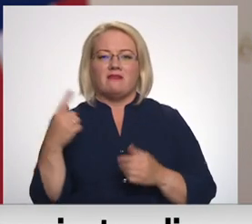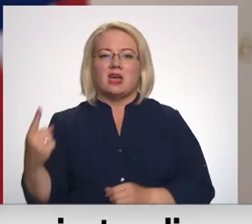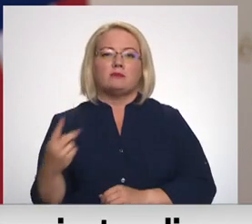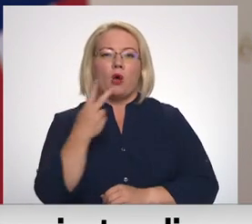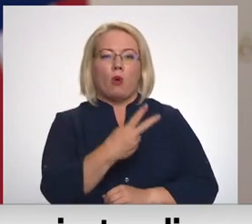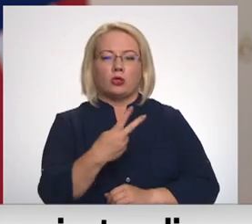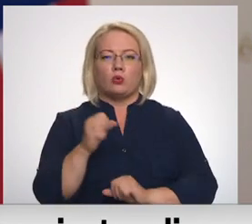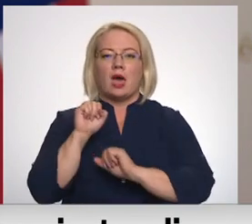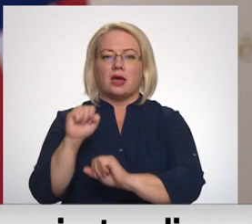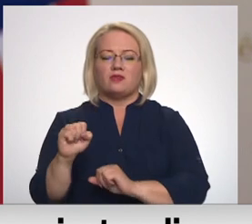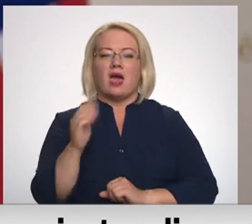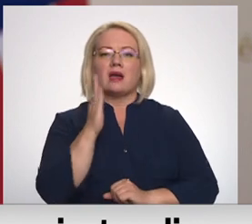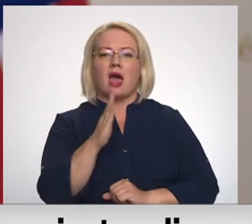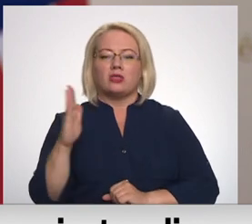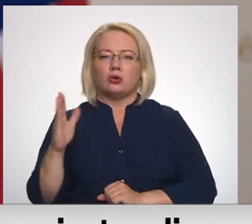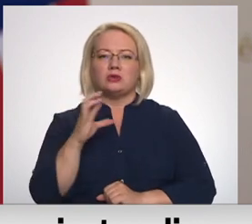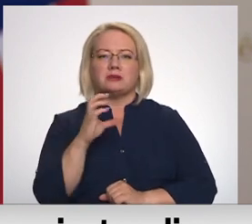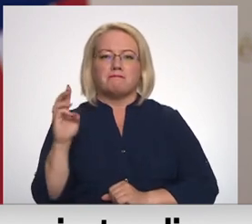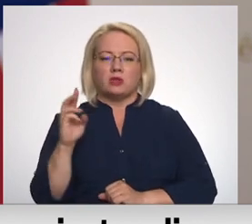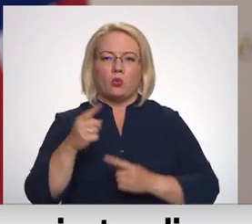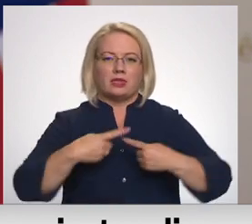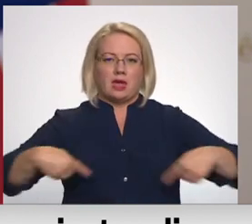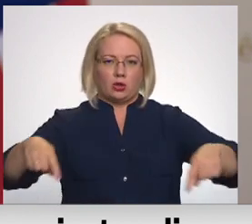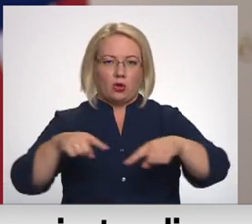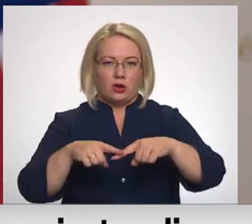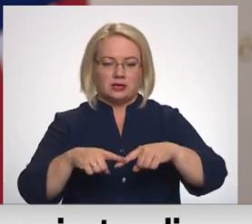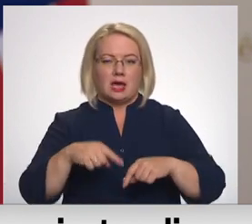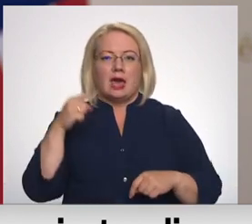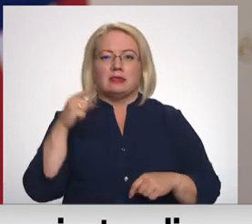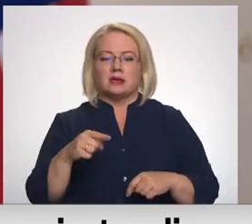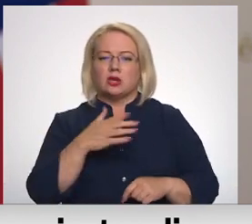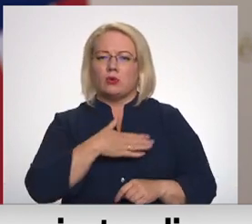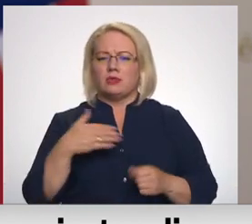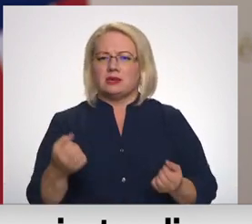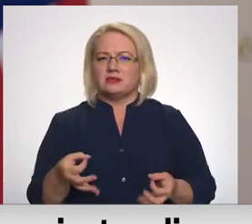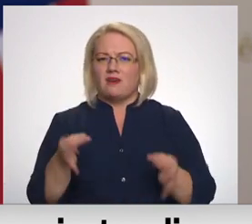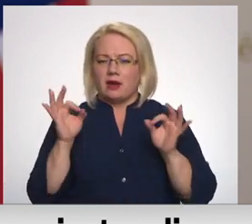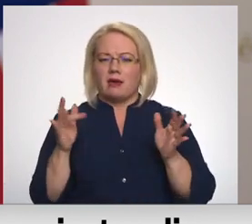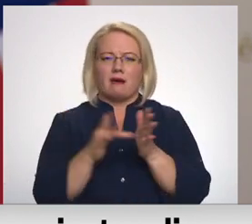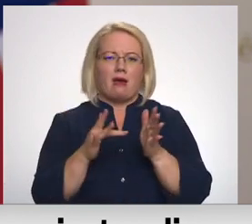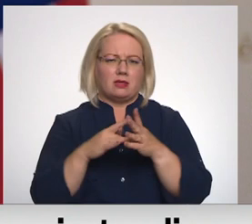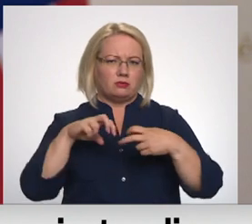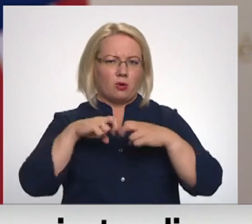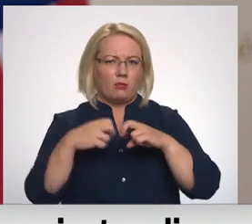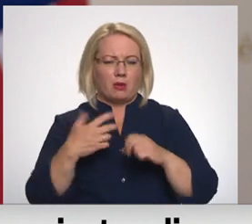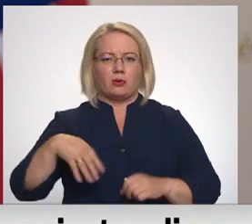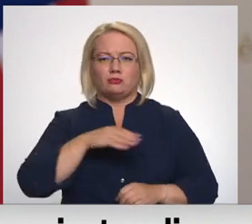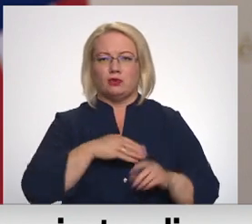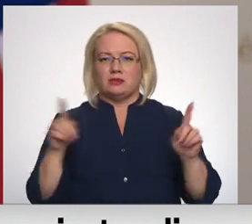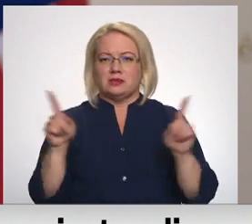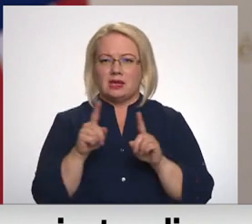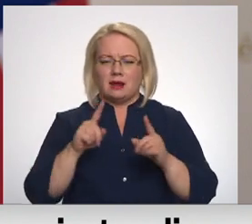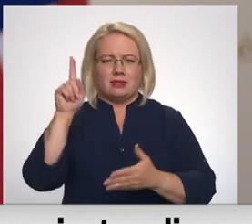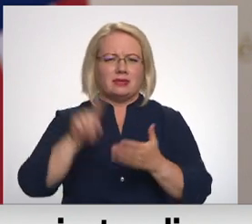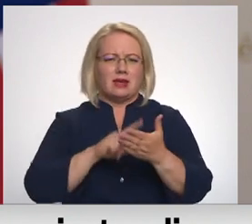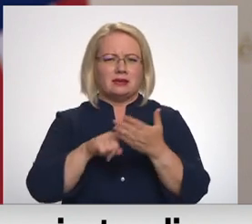aizstāvēt katru centimetru NATO teritorijas. Un tas ir kritiski svarīgi, redzot, kādi izaicinājumi mums ir.